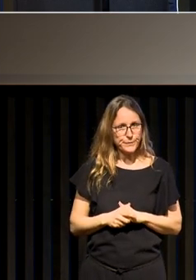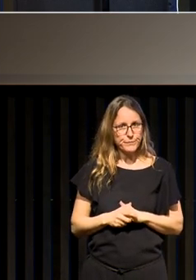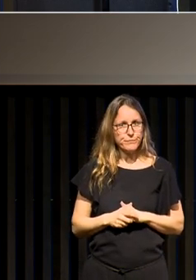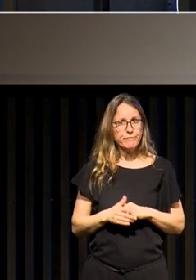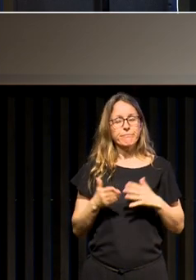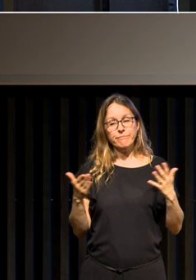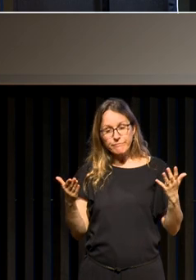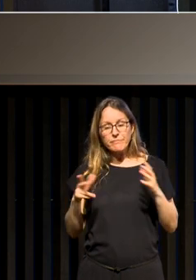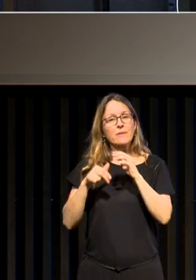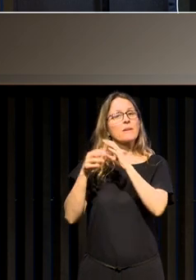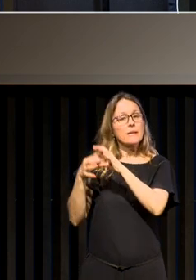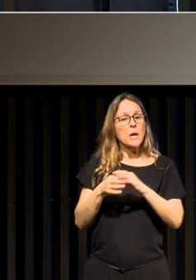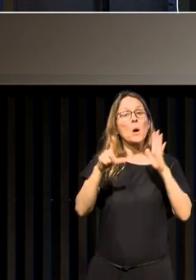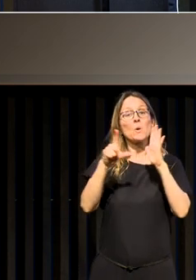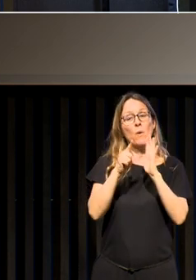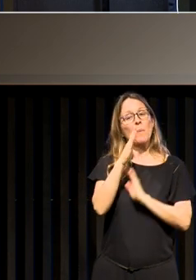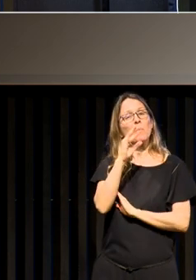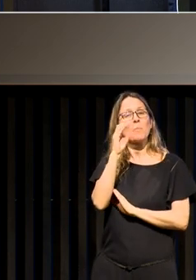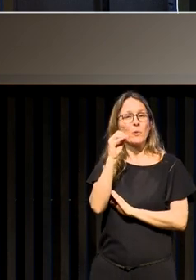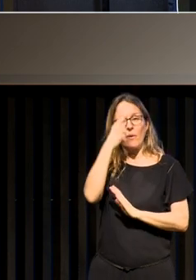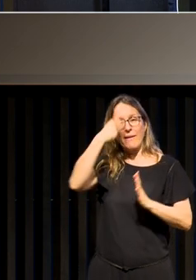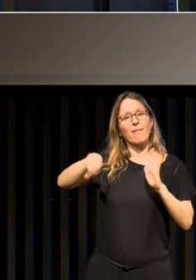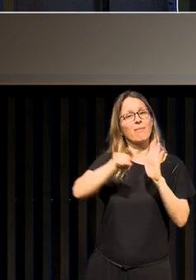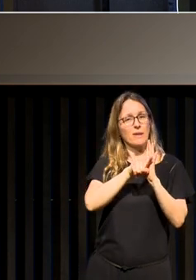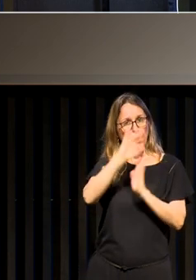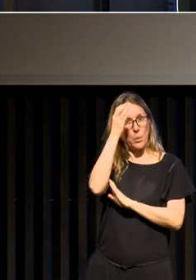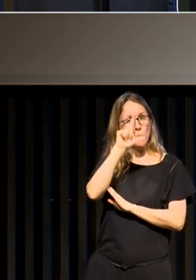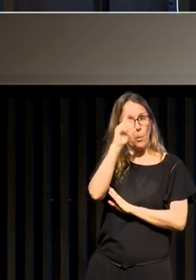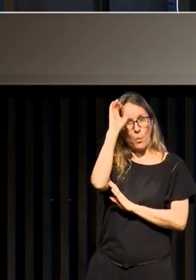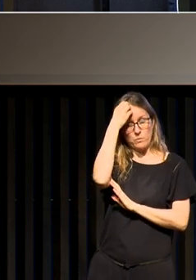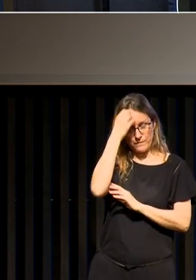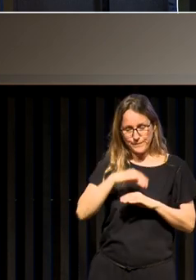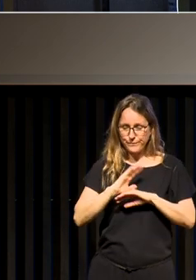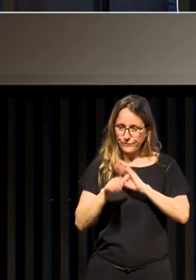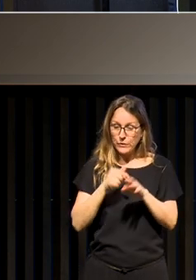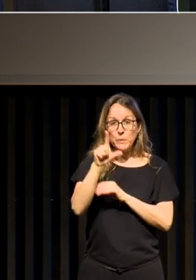des dispositions de la loi de bioéthique du 2 août. Et en 2021,